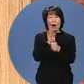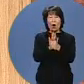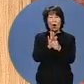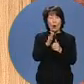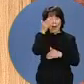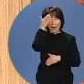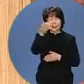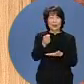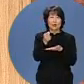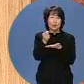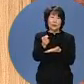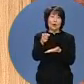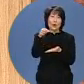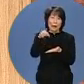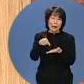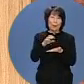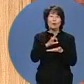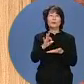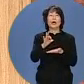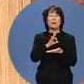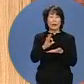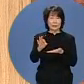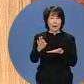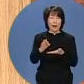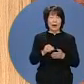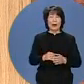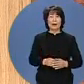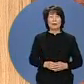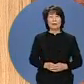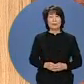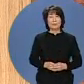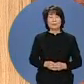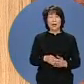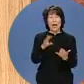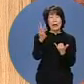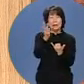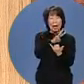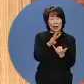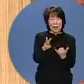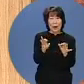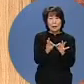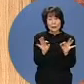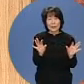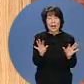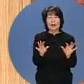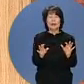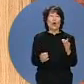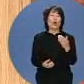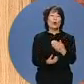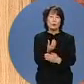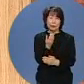付金の一部も使用させていただきました。いつ起きるかわからない災害